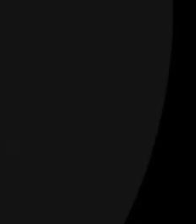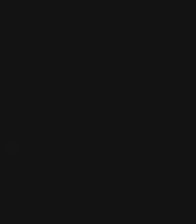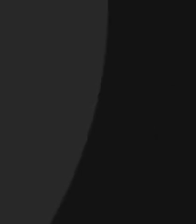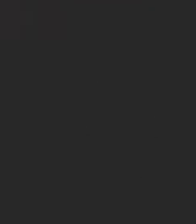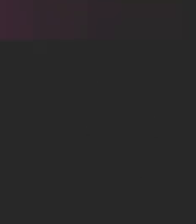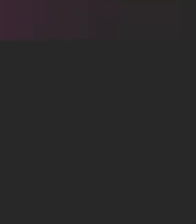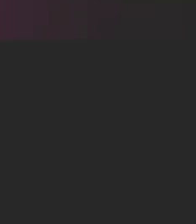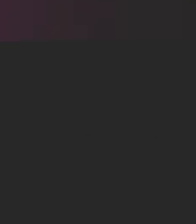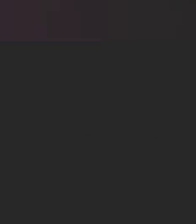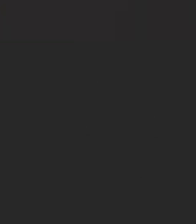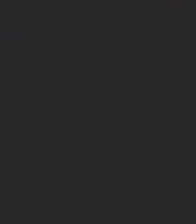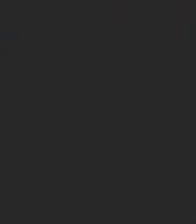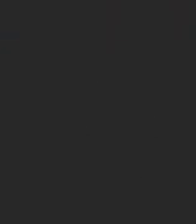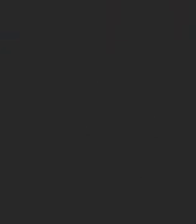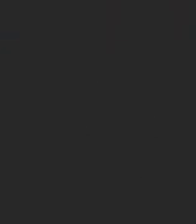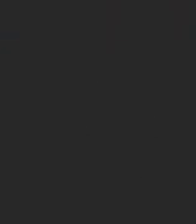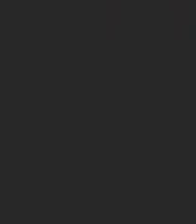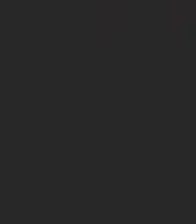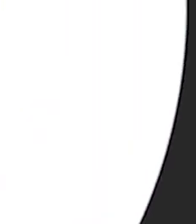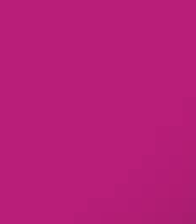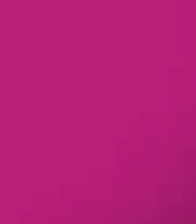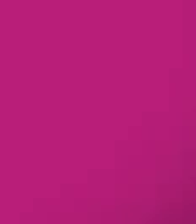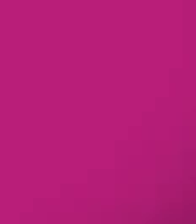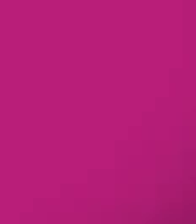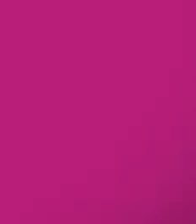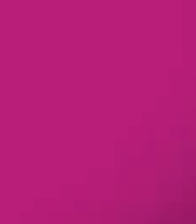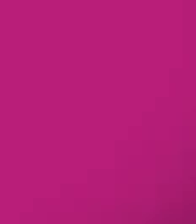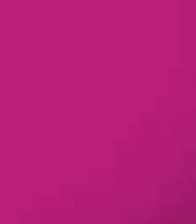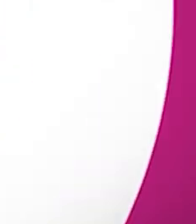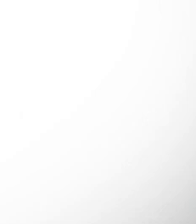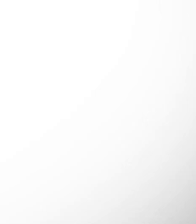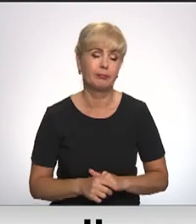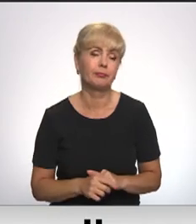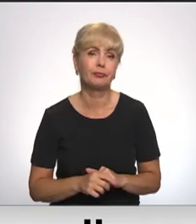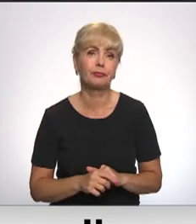Re! Viss ēters ir te!